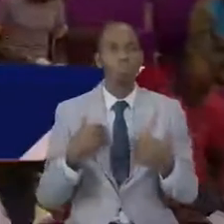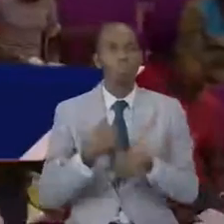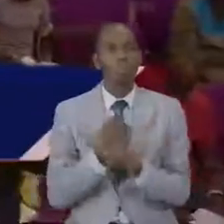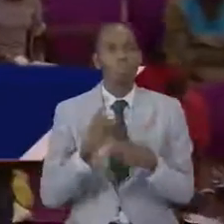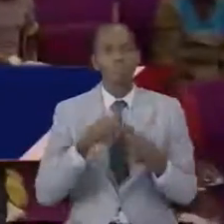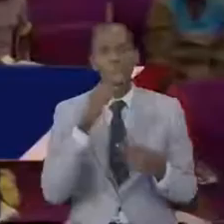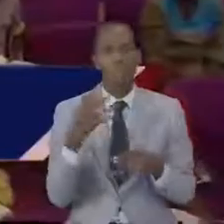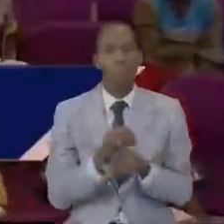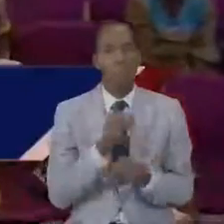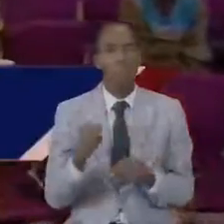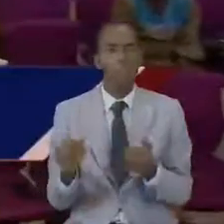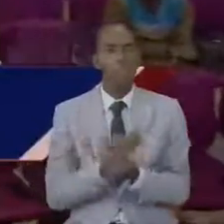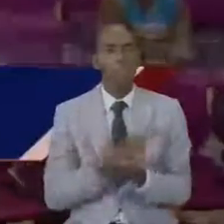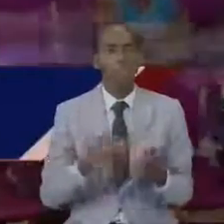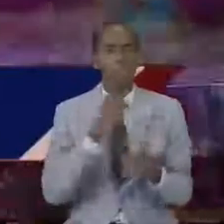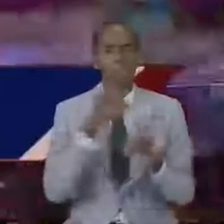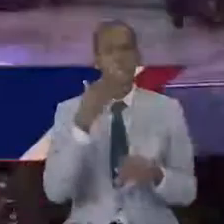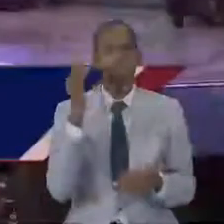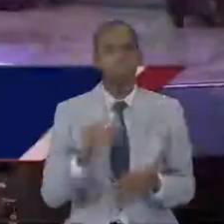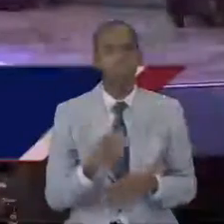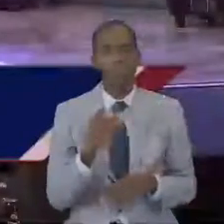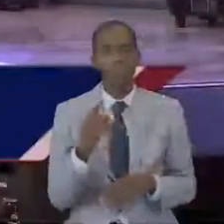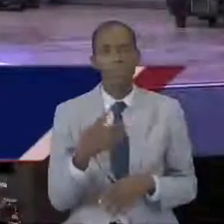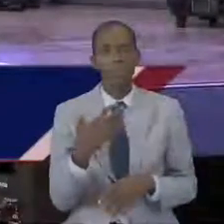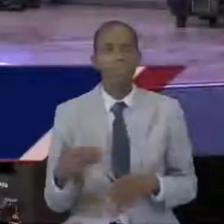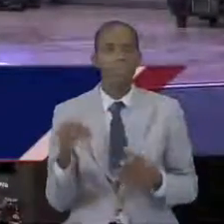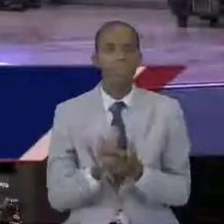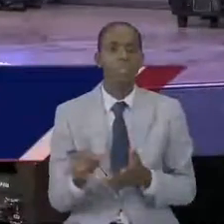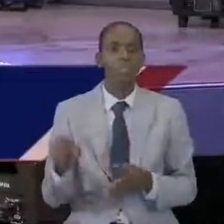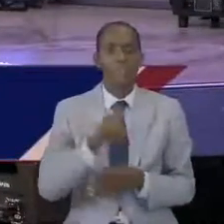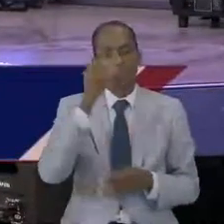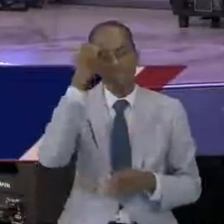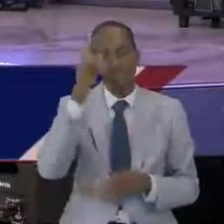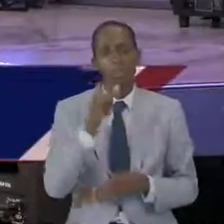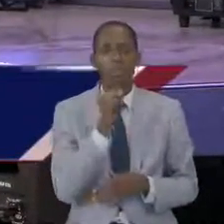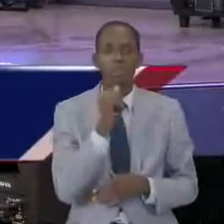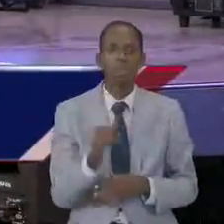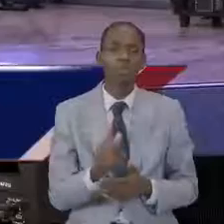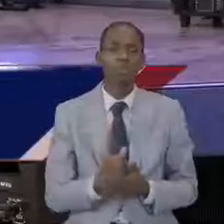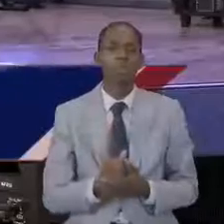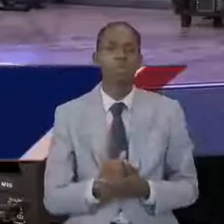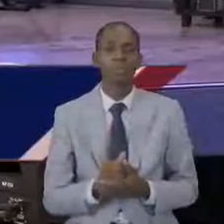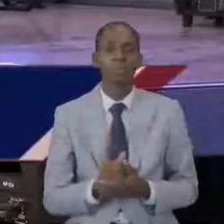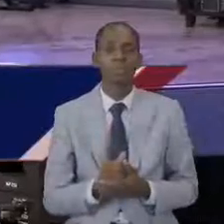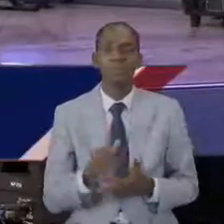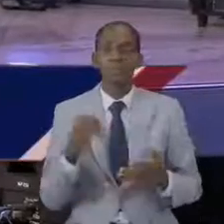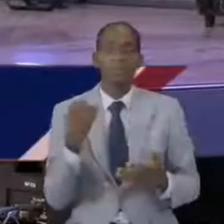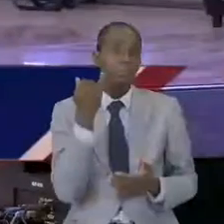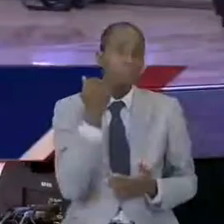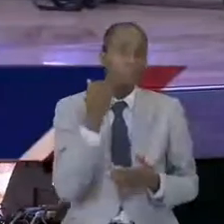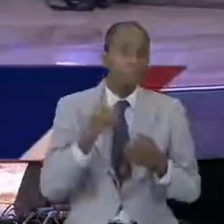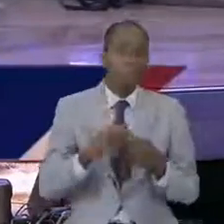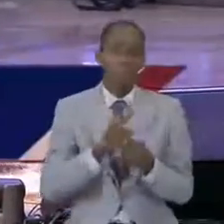s'abandonnent à leur pension naturelle et qui sont nés pour être prisés détruite il parle d'une manière